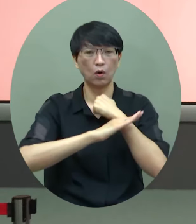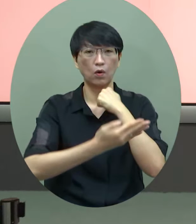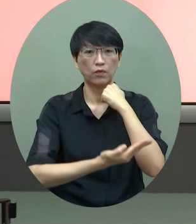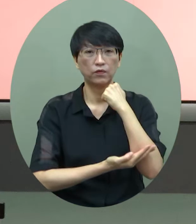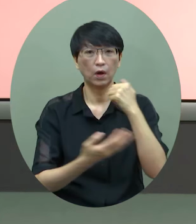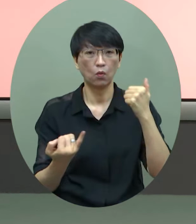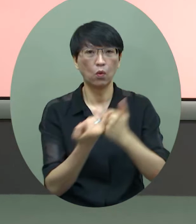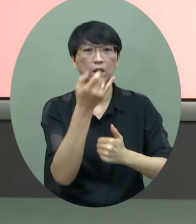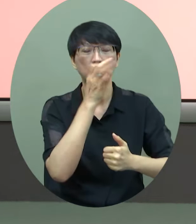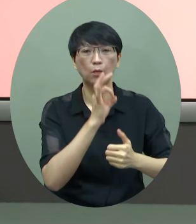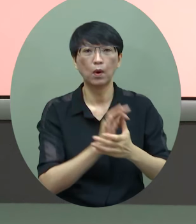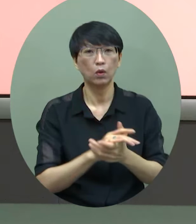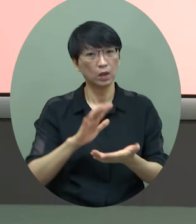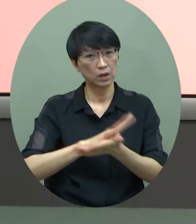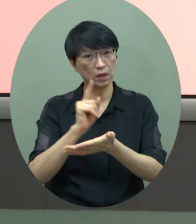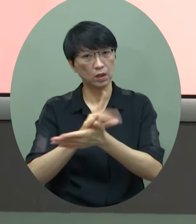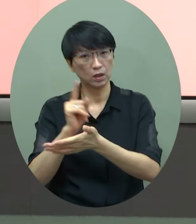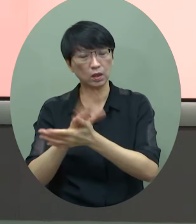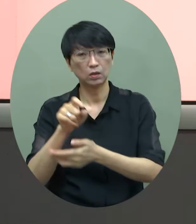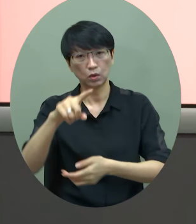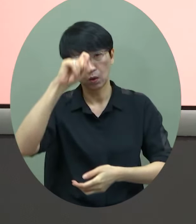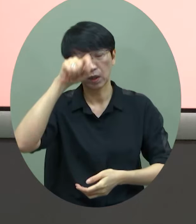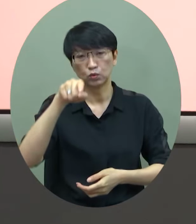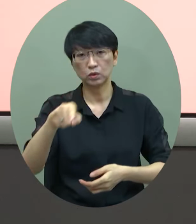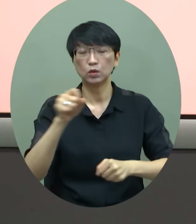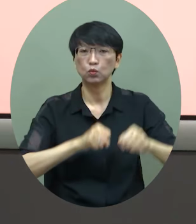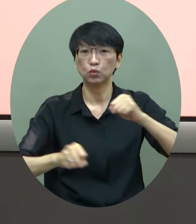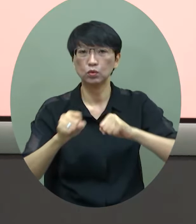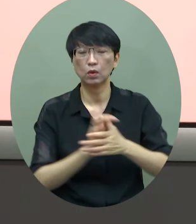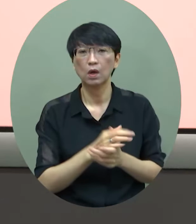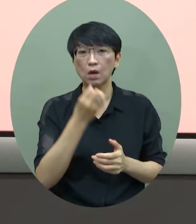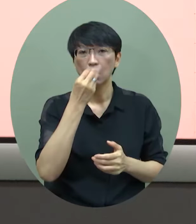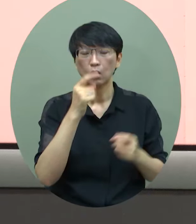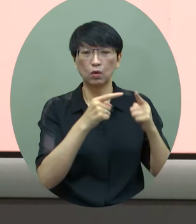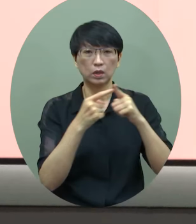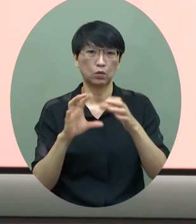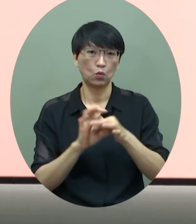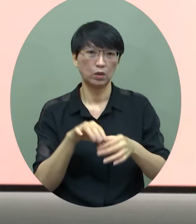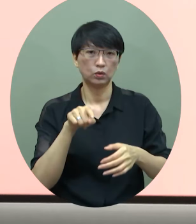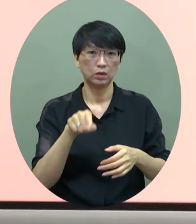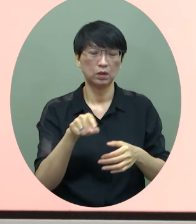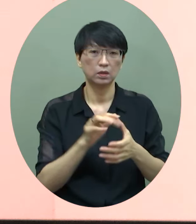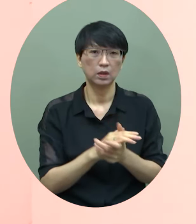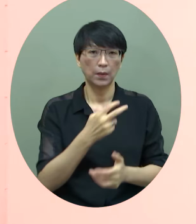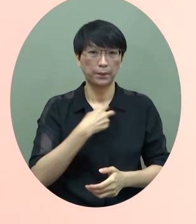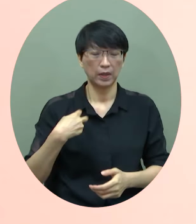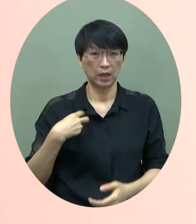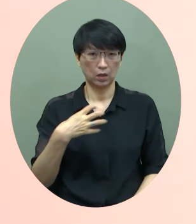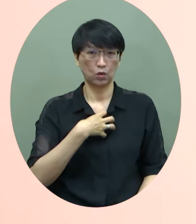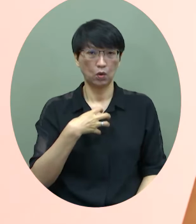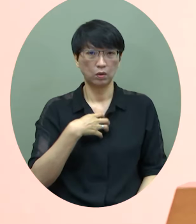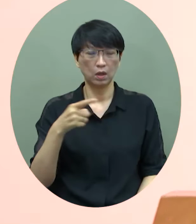文對方對方問題對方的問題